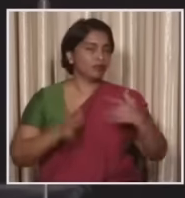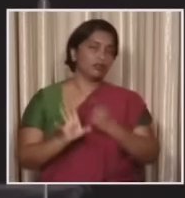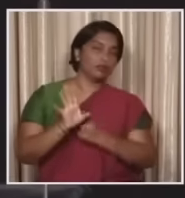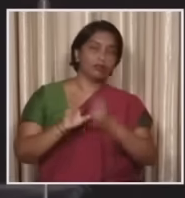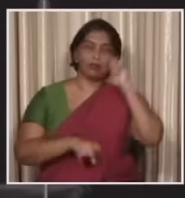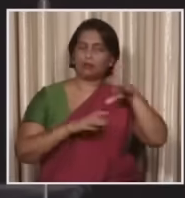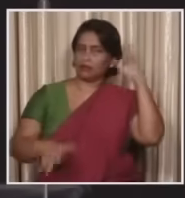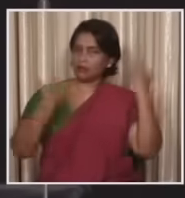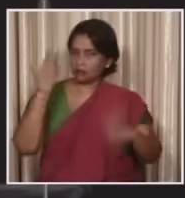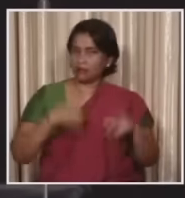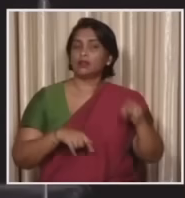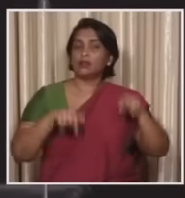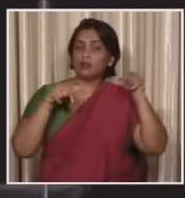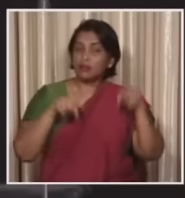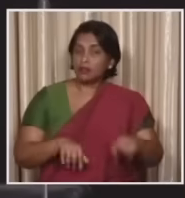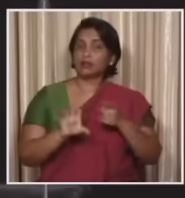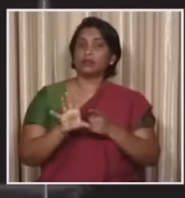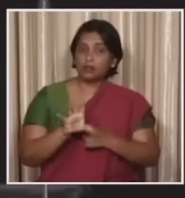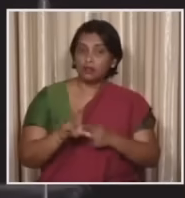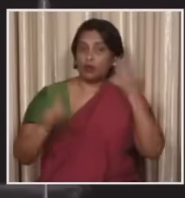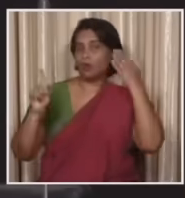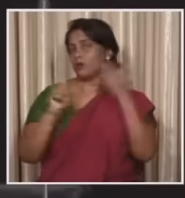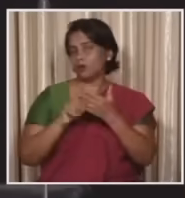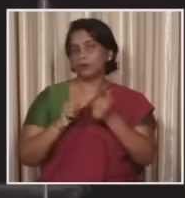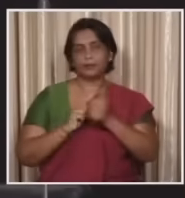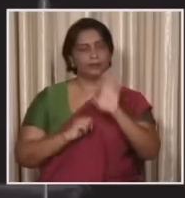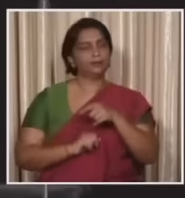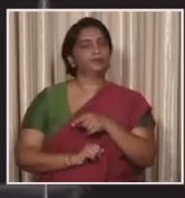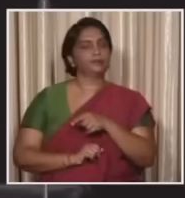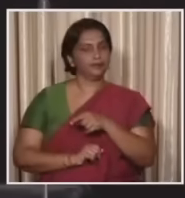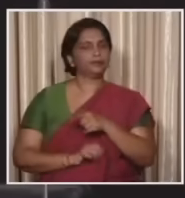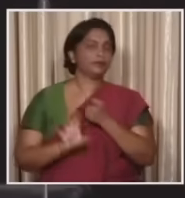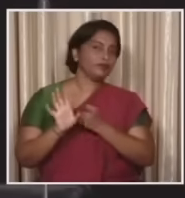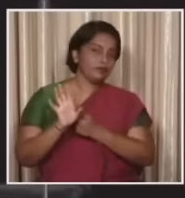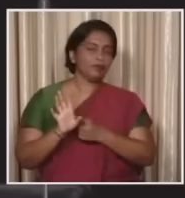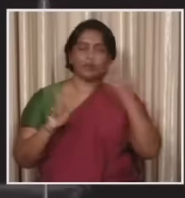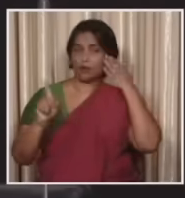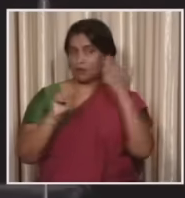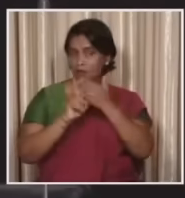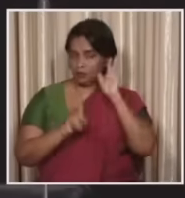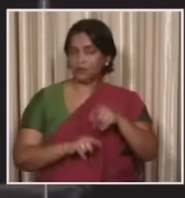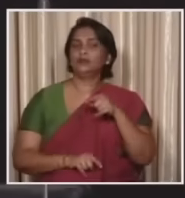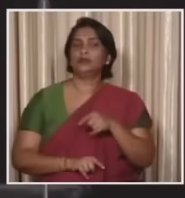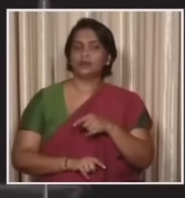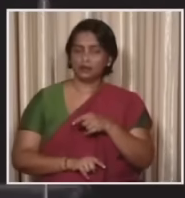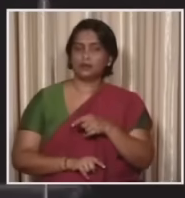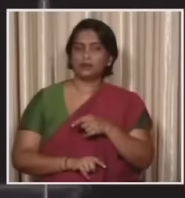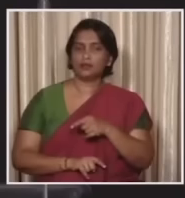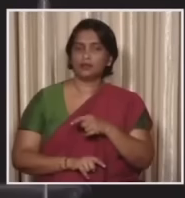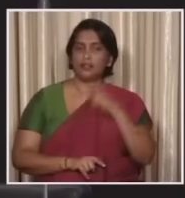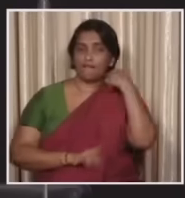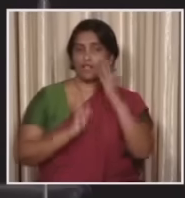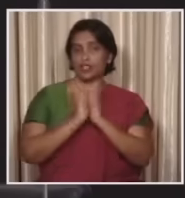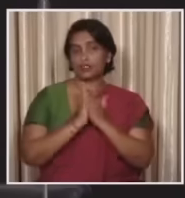සංහාරයක් වුණා. දැන් තරුණයන් තමයි මේ ඉලක්ක කරගෙන තියෙන්නේ. තරුණයන් ඉලක්ක කරගෙන අර Facebook